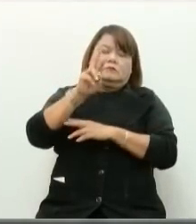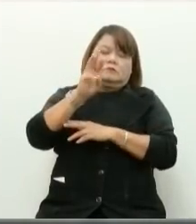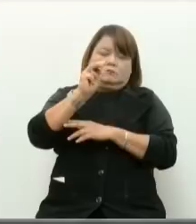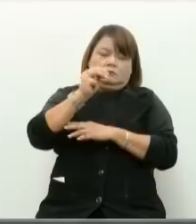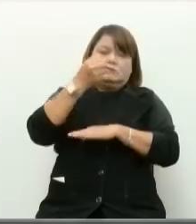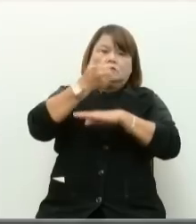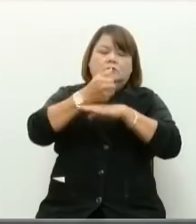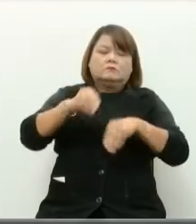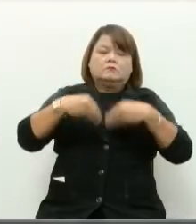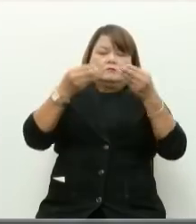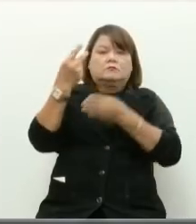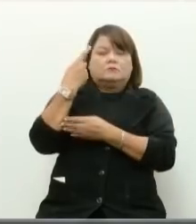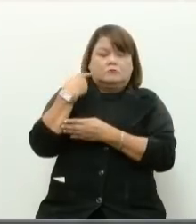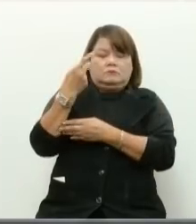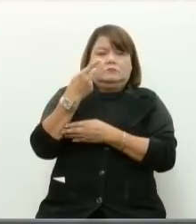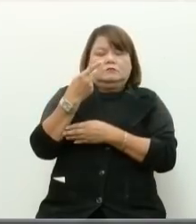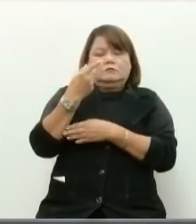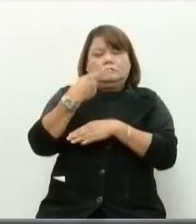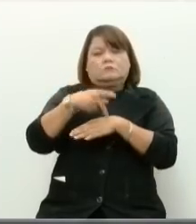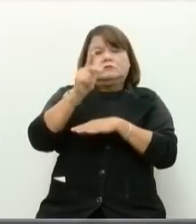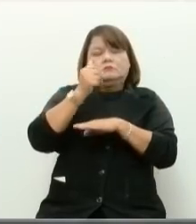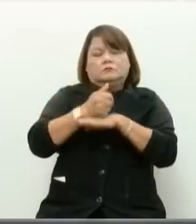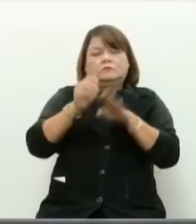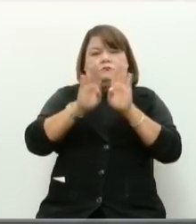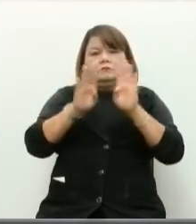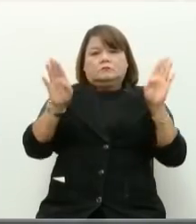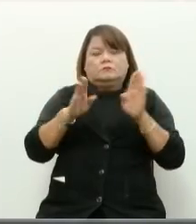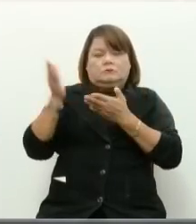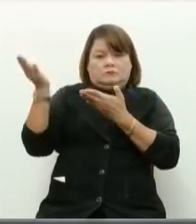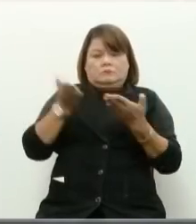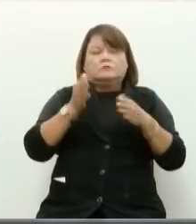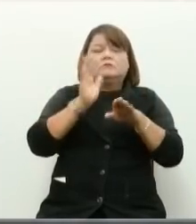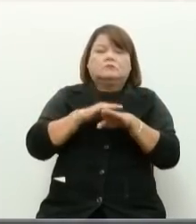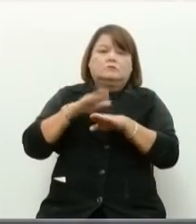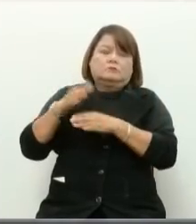ได้ให้เกียรตินะครับได้ร่วมเป็นให้เป็นประธานในพิธีเปิดด้วยนะครับก็ขอเชิญชวนนะครับ